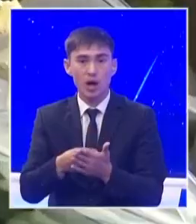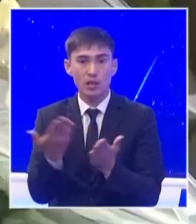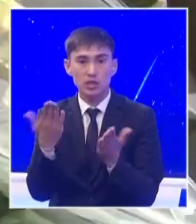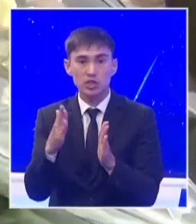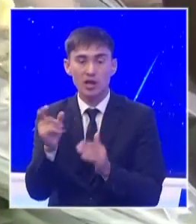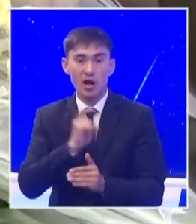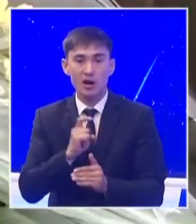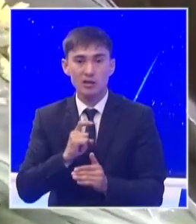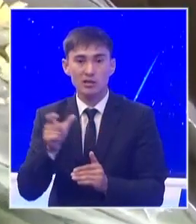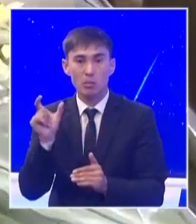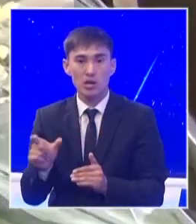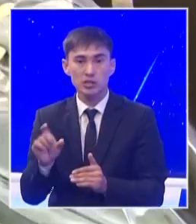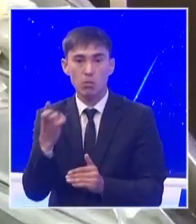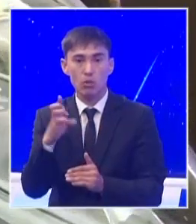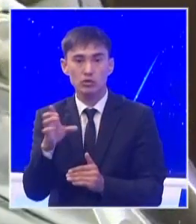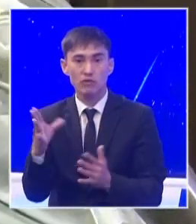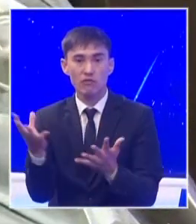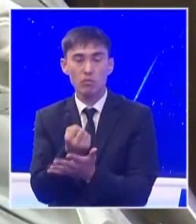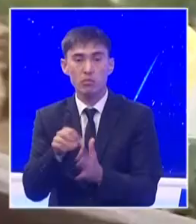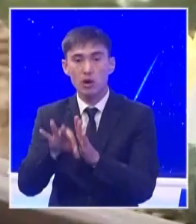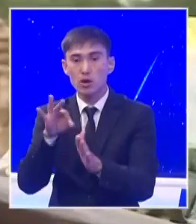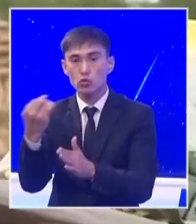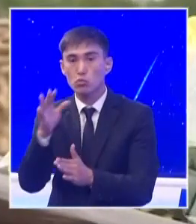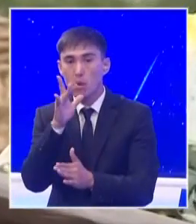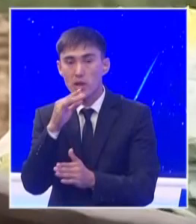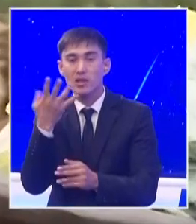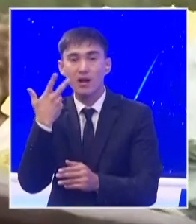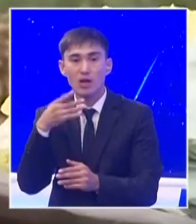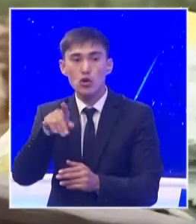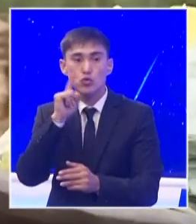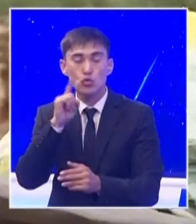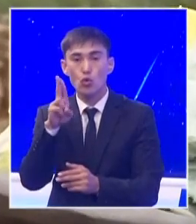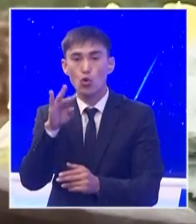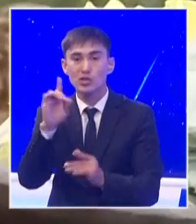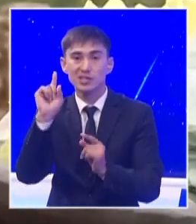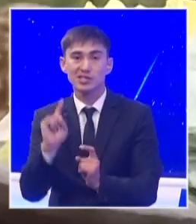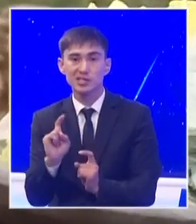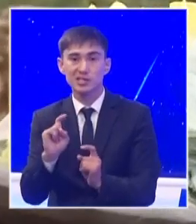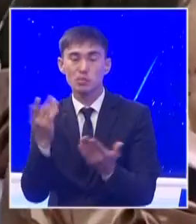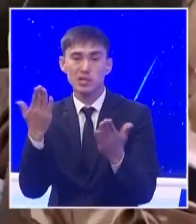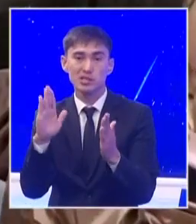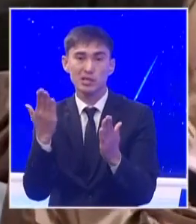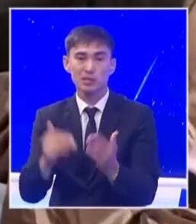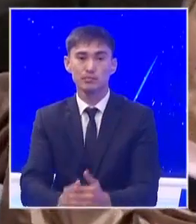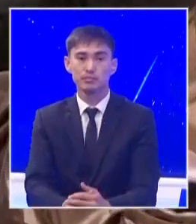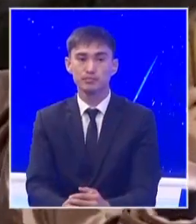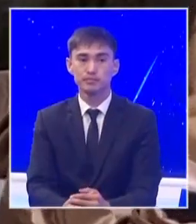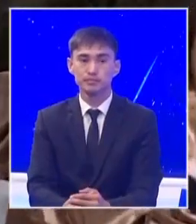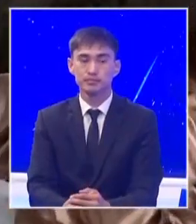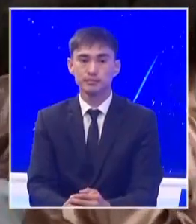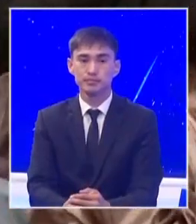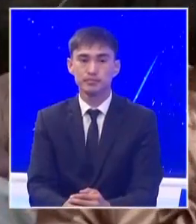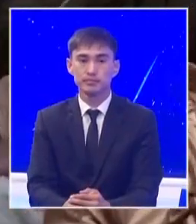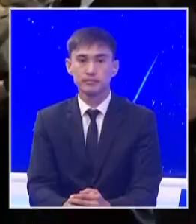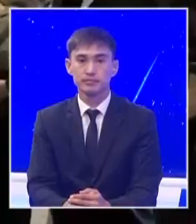характера мальчика в бронзе выбрали тот момент, где юный Кожа сидит перед зеркалом.